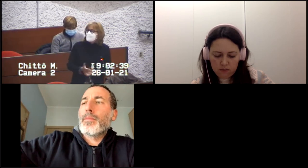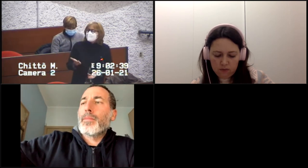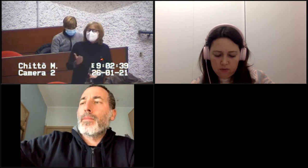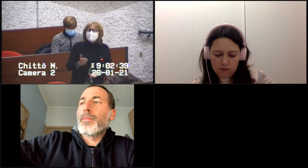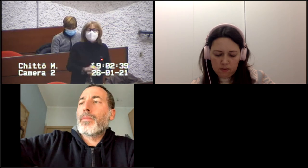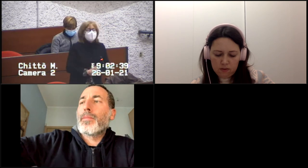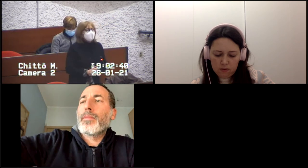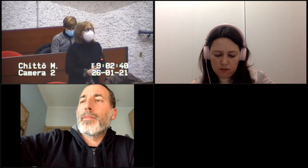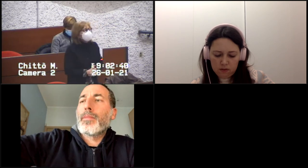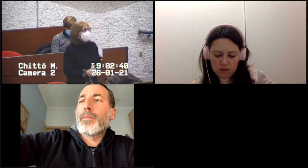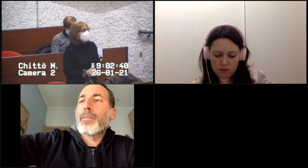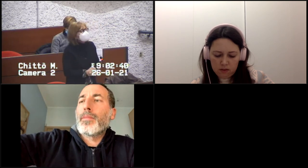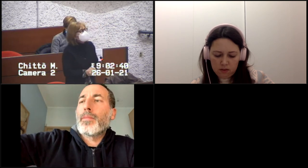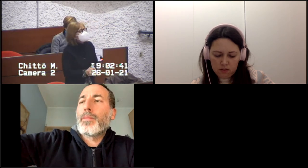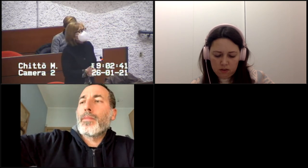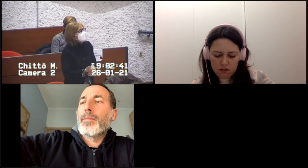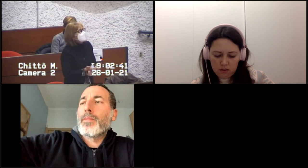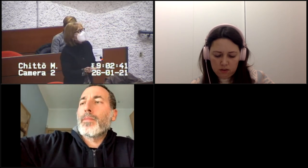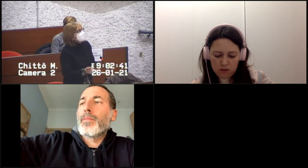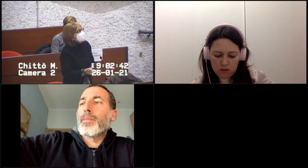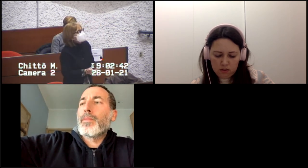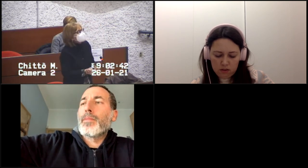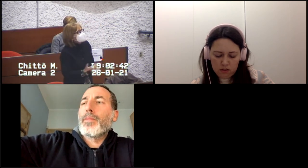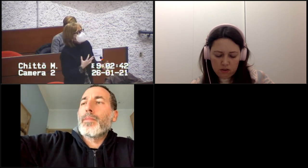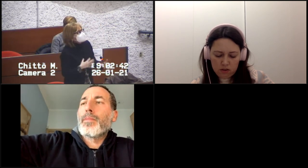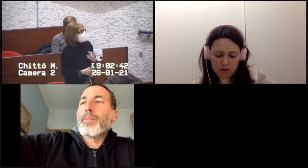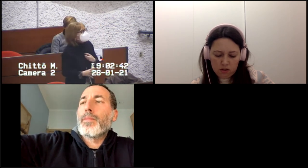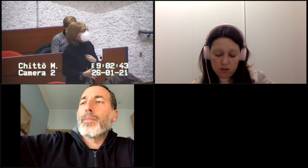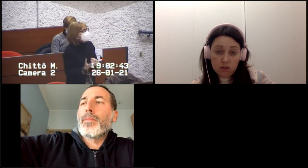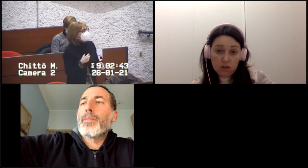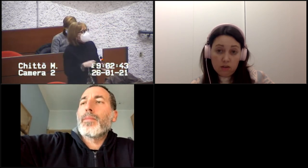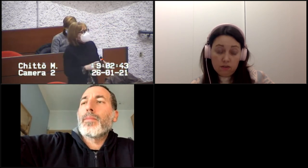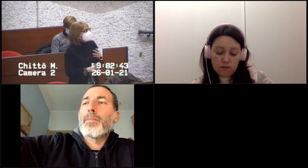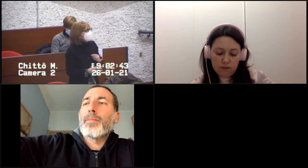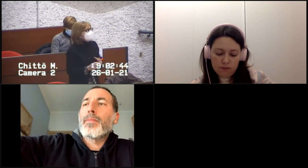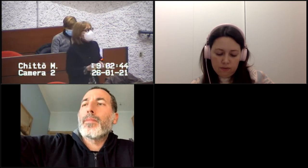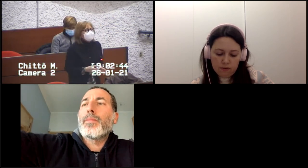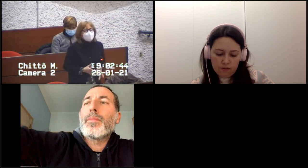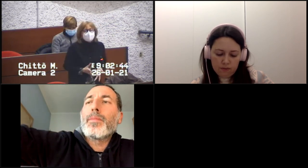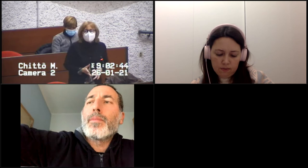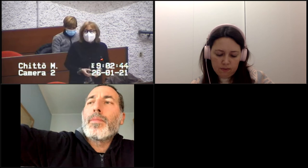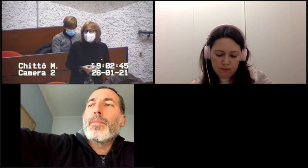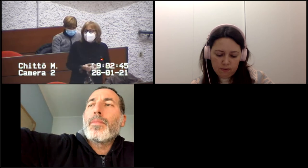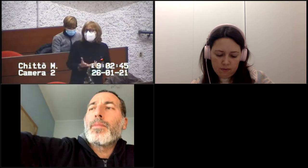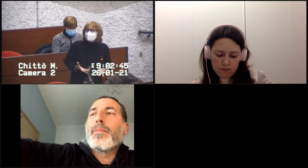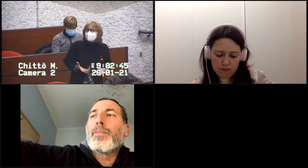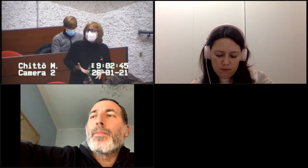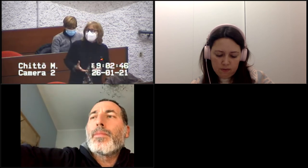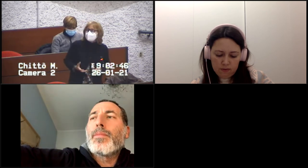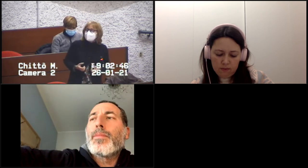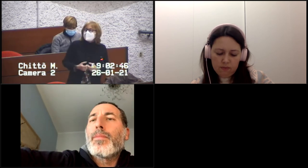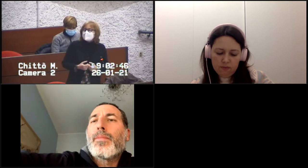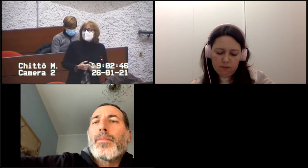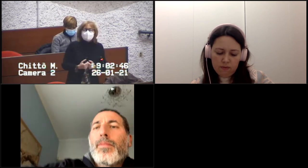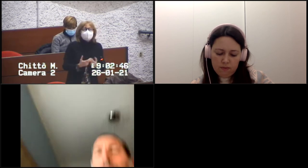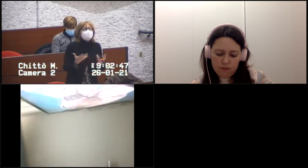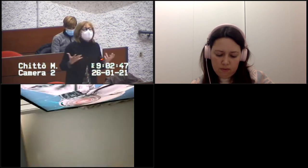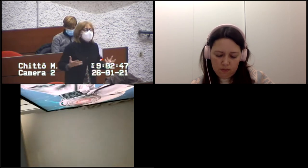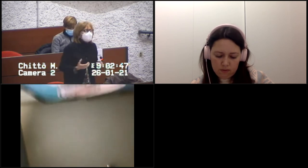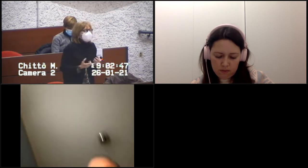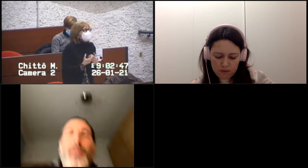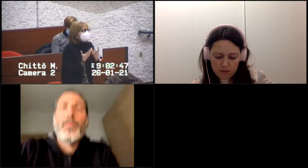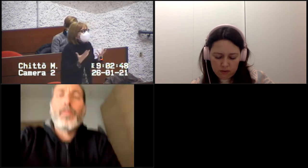assessore, la motivazione che questa è una legge ben fatta per i comuni piccoli, laddove non c'è possibilità, così